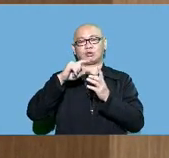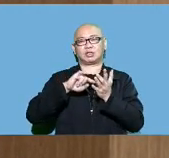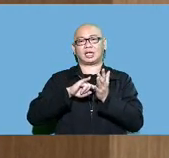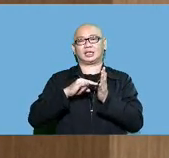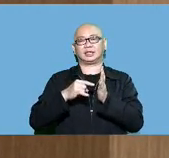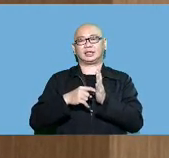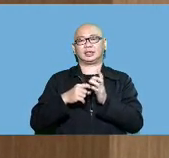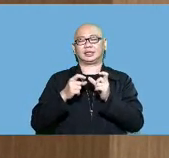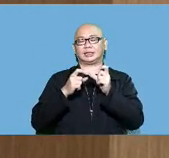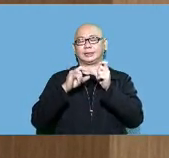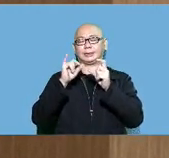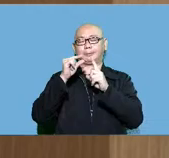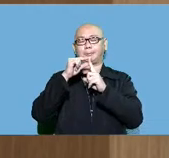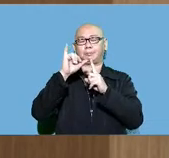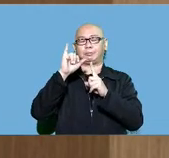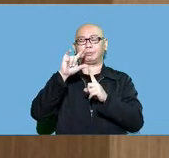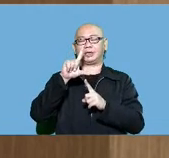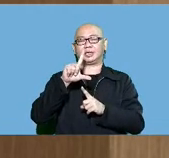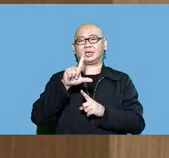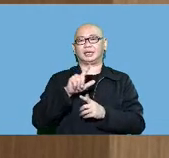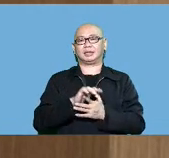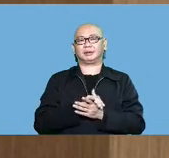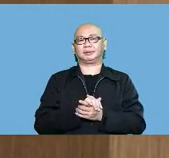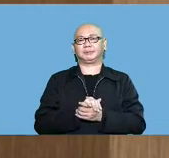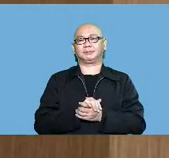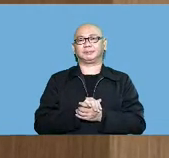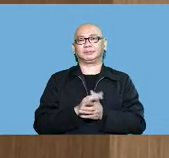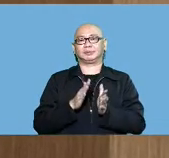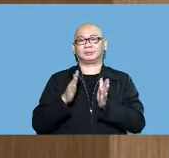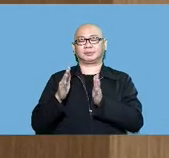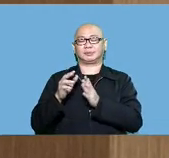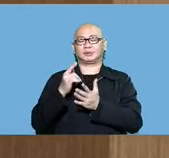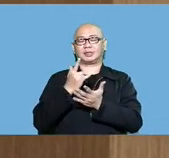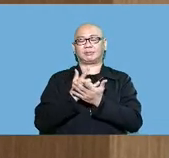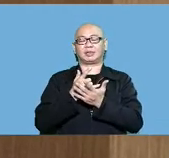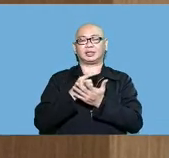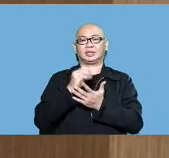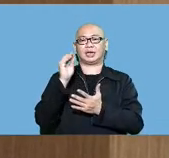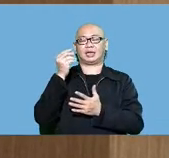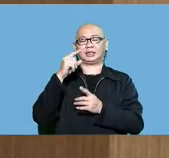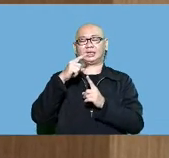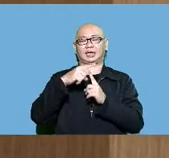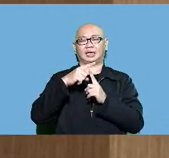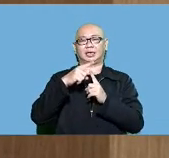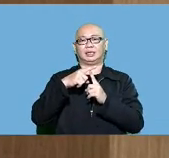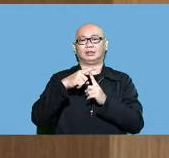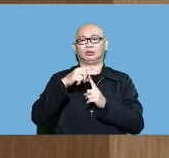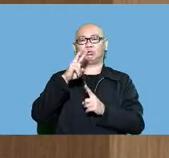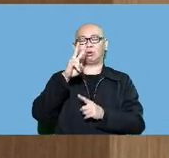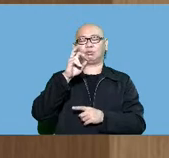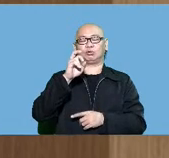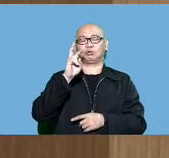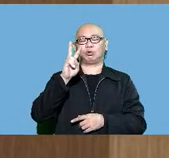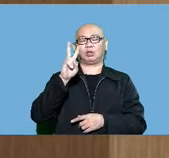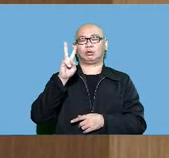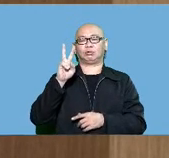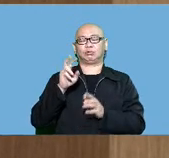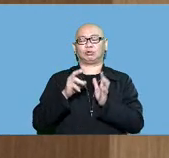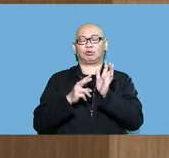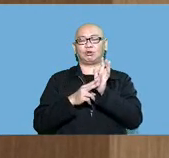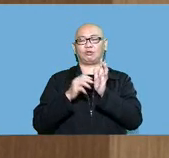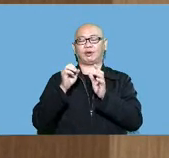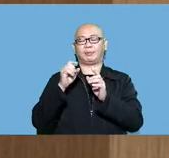hidro. Kedua dan seterusnya ditetapkan di Jakarta pada tanggal 22